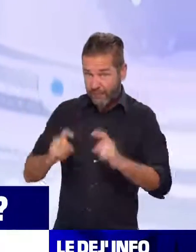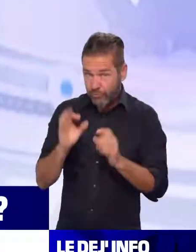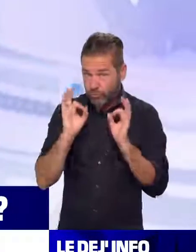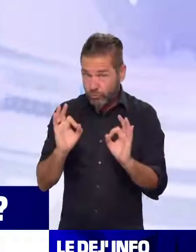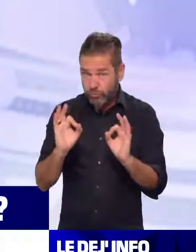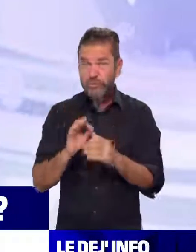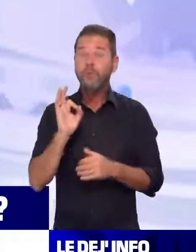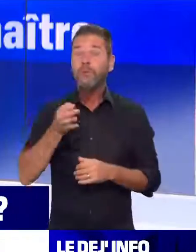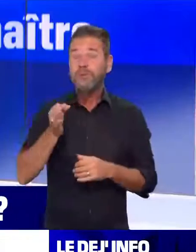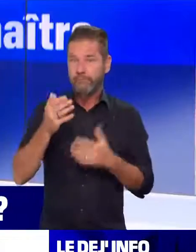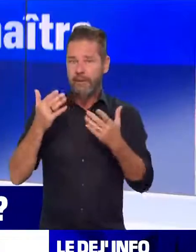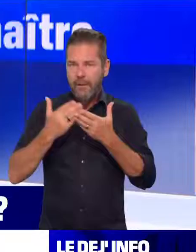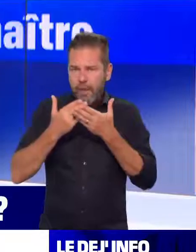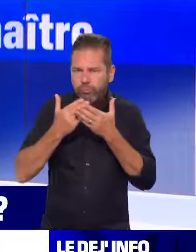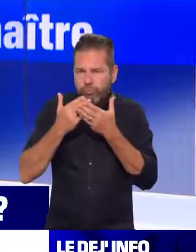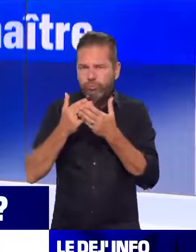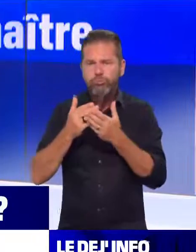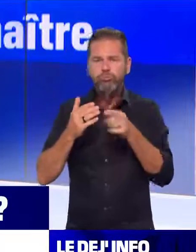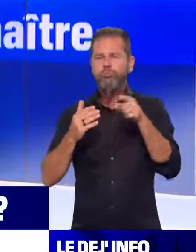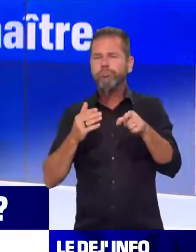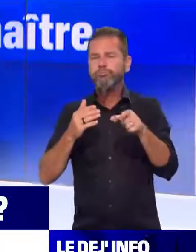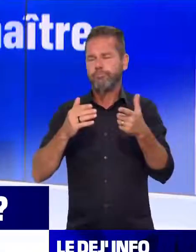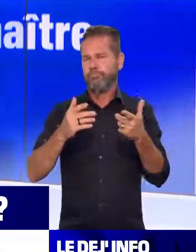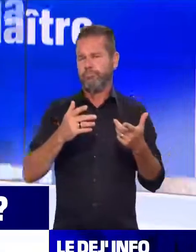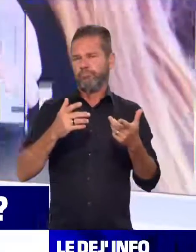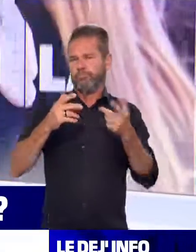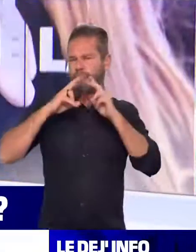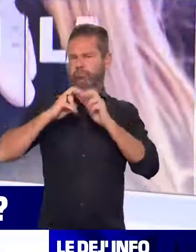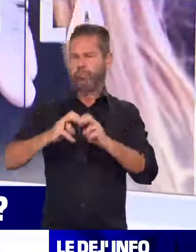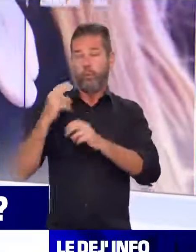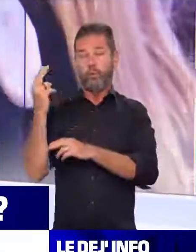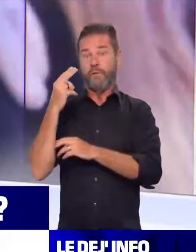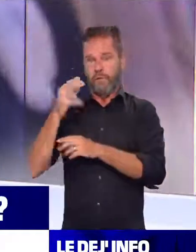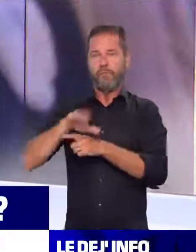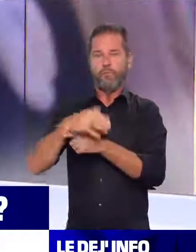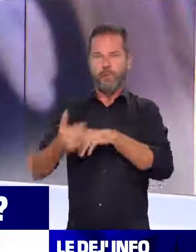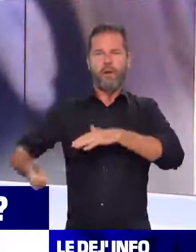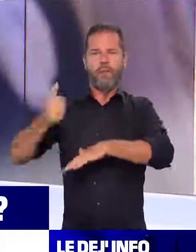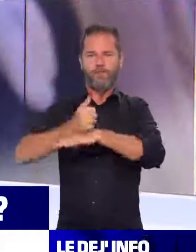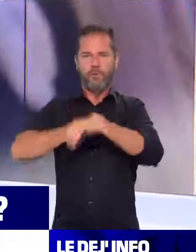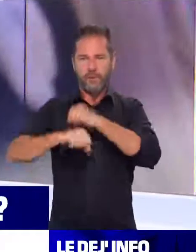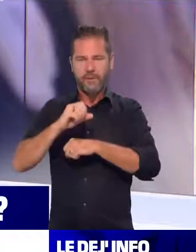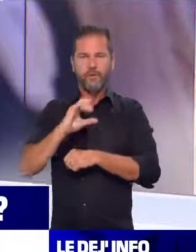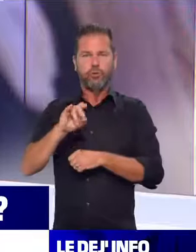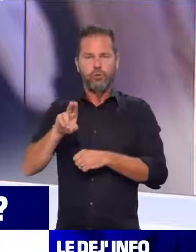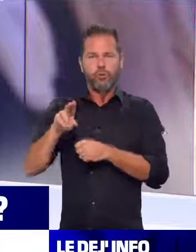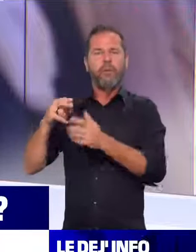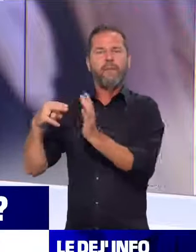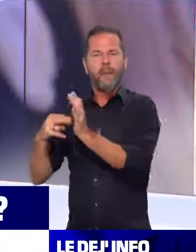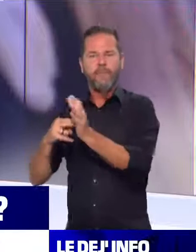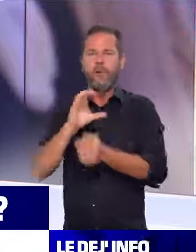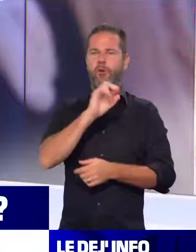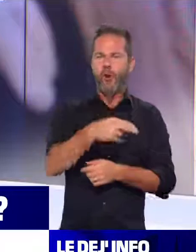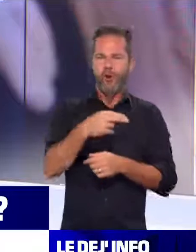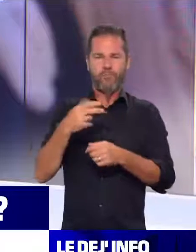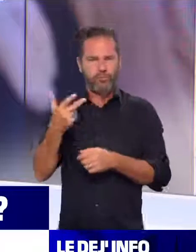cette étude qui a donc été menée, vous l'avez dit, par l'Université de Montpellier, le CHU de Nîmes, de Caen. Elle est parue samedi sur un site